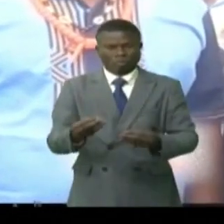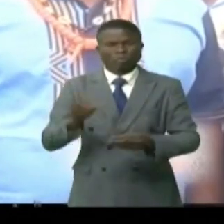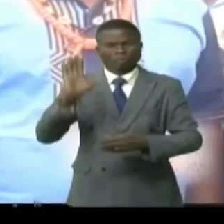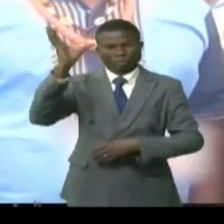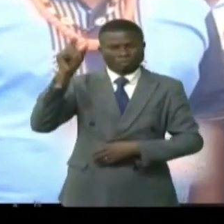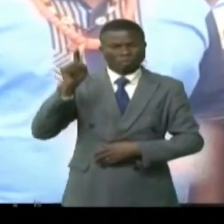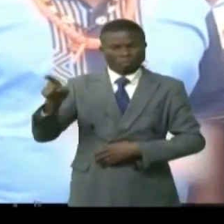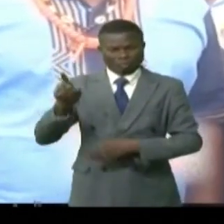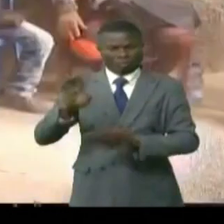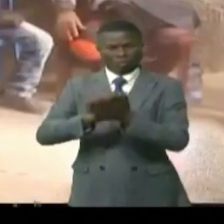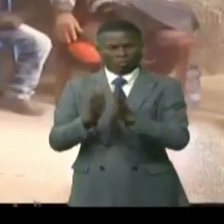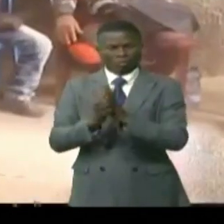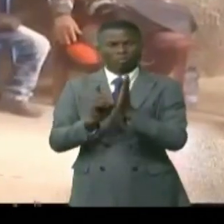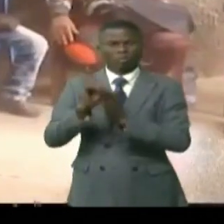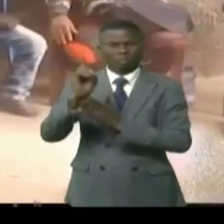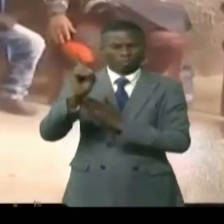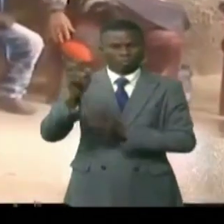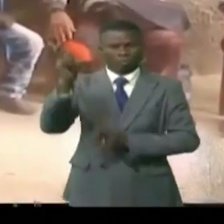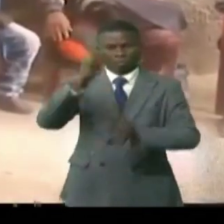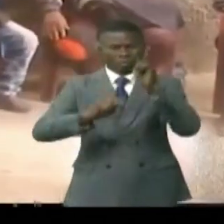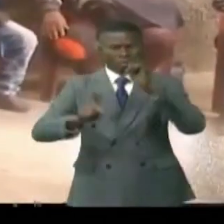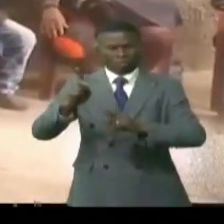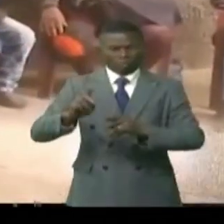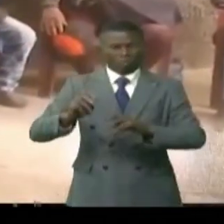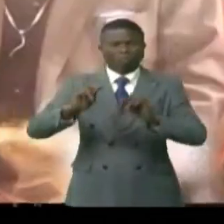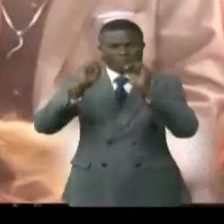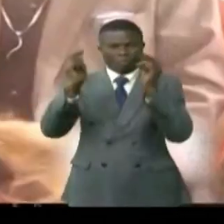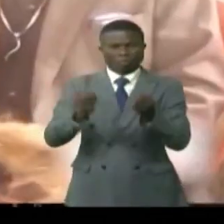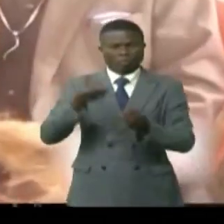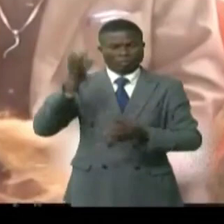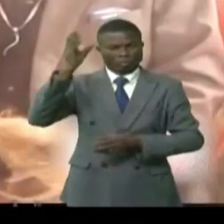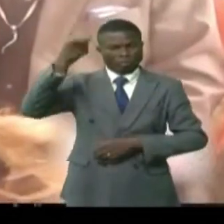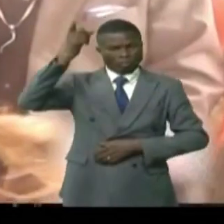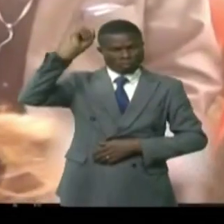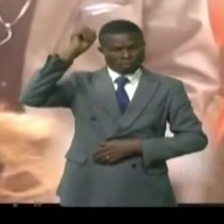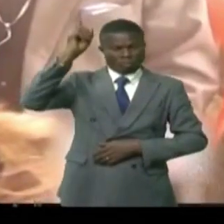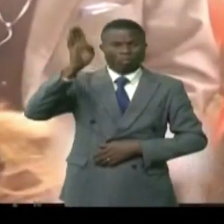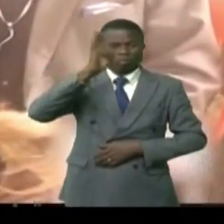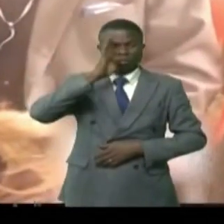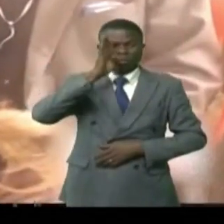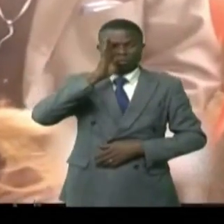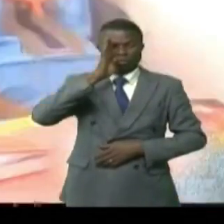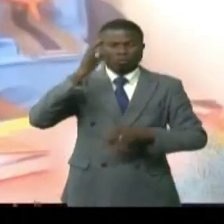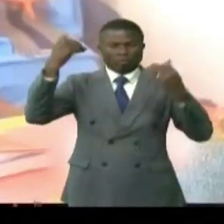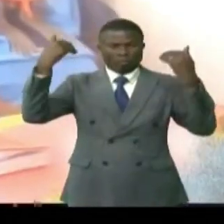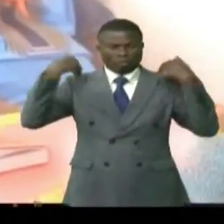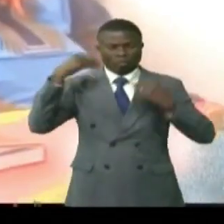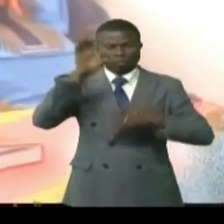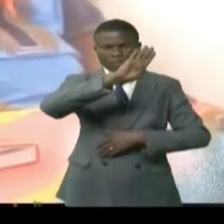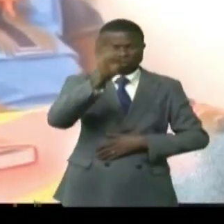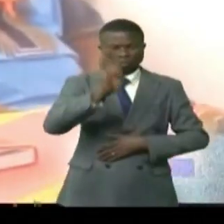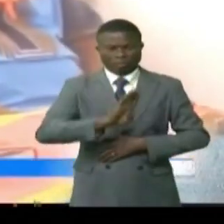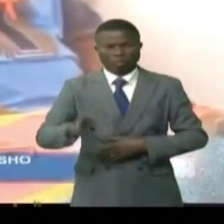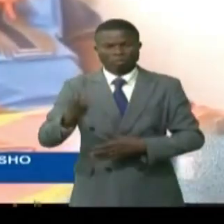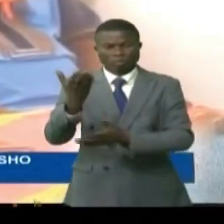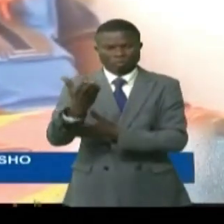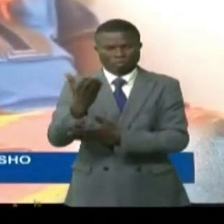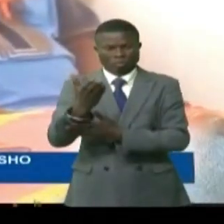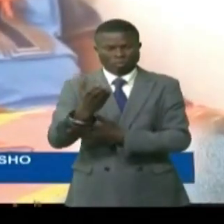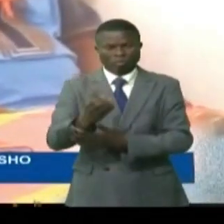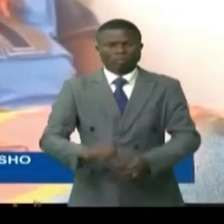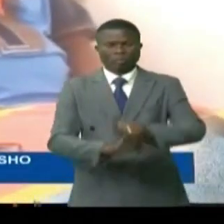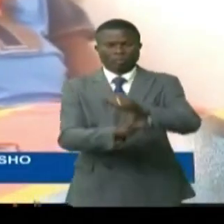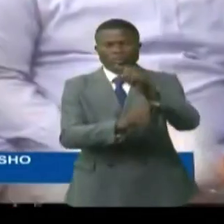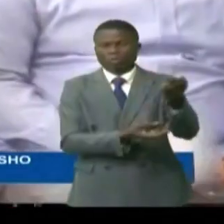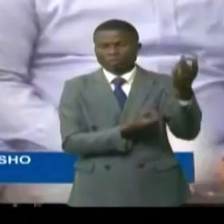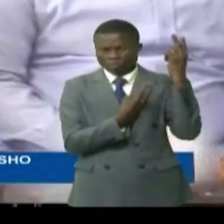entités soient développées. Aux habitants de ces regroupements qui existent depuis l'époque coloniale, l'autorité communale a demandé de privilégier